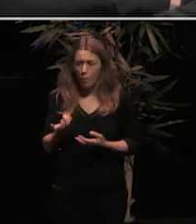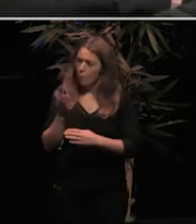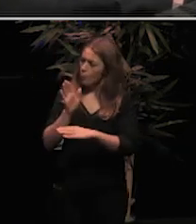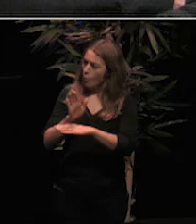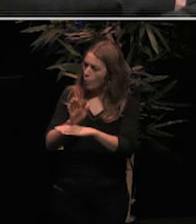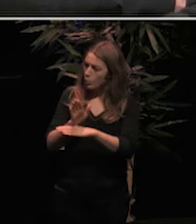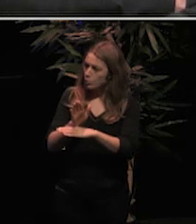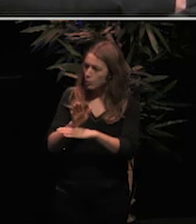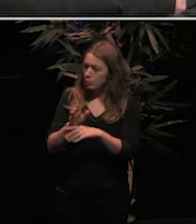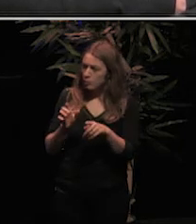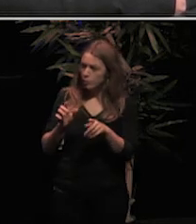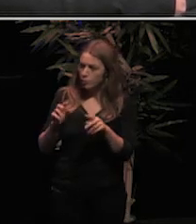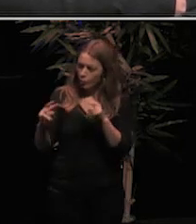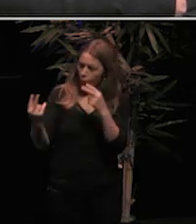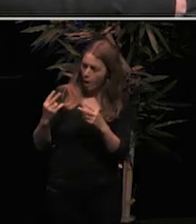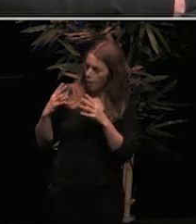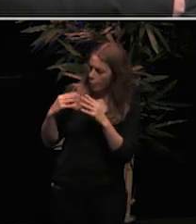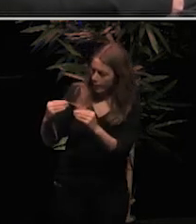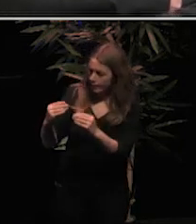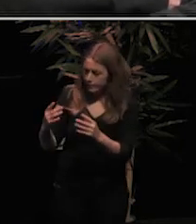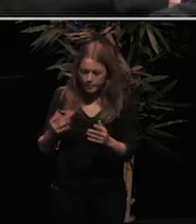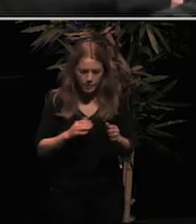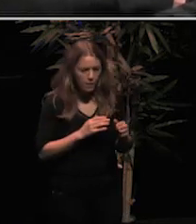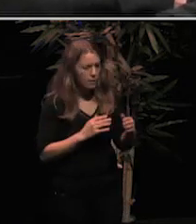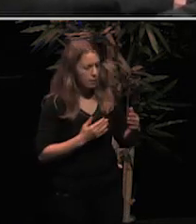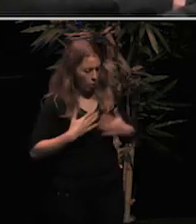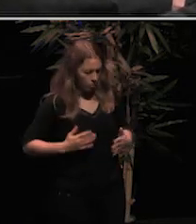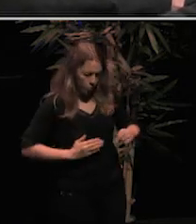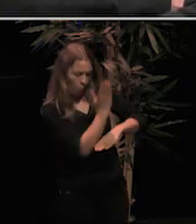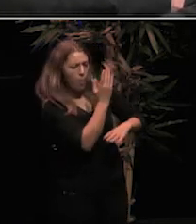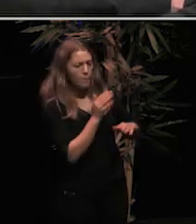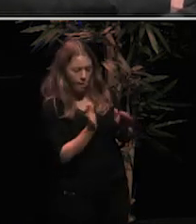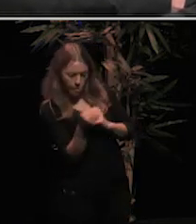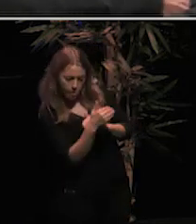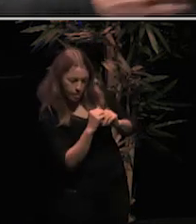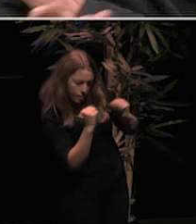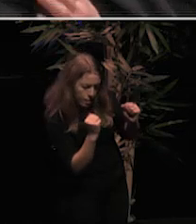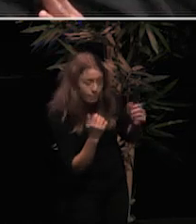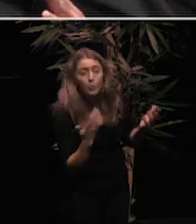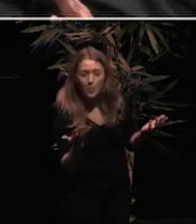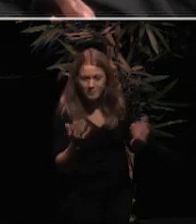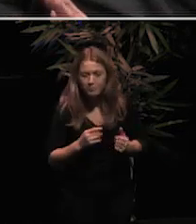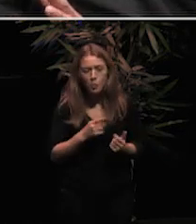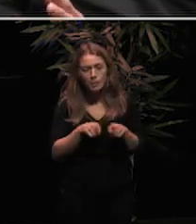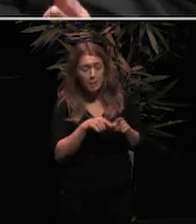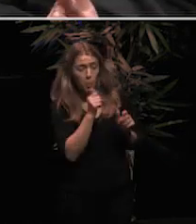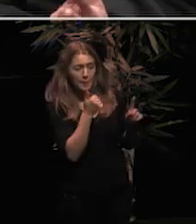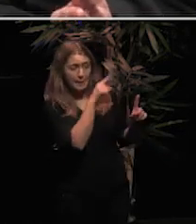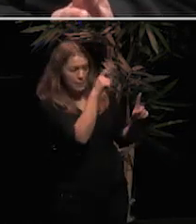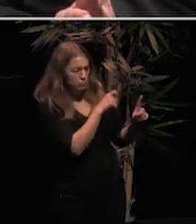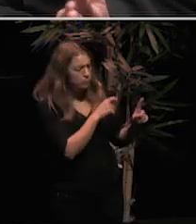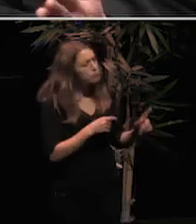surtout de rendre concret ce qu'il y a derrière ce dépassement de soi. Et la première chose que j'avais envie de poser à Armel, c'est